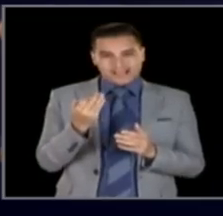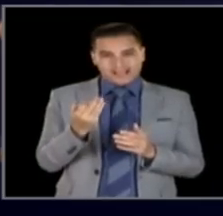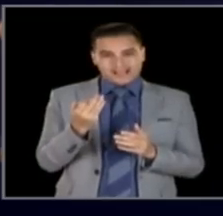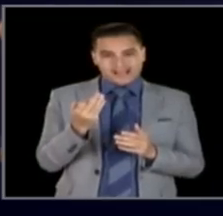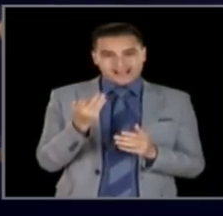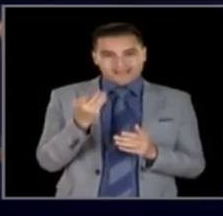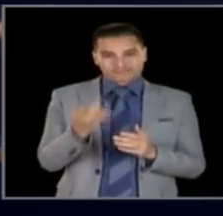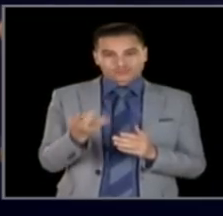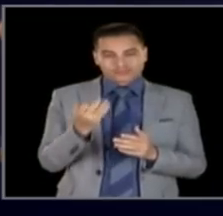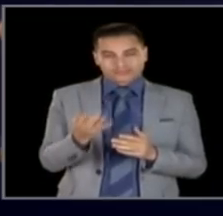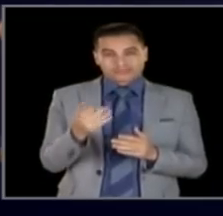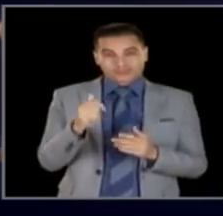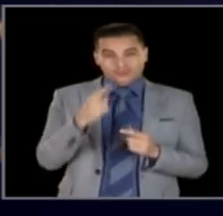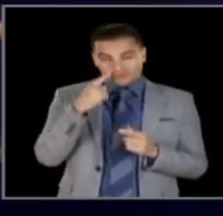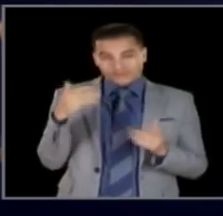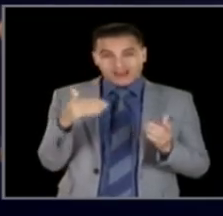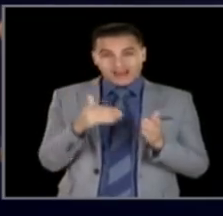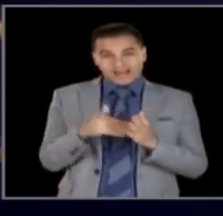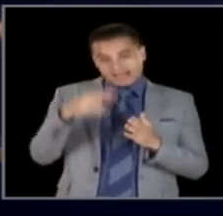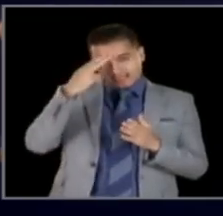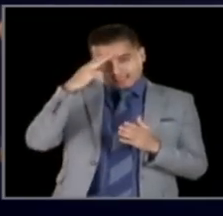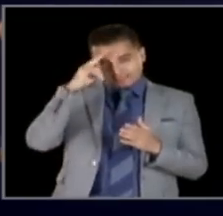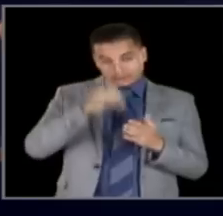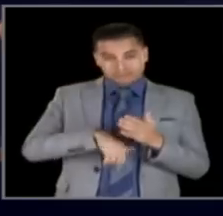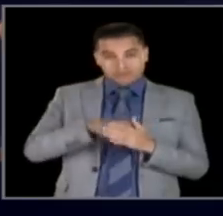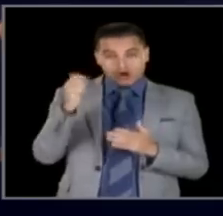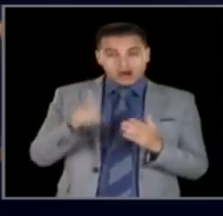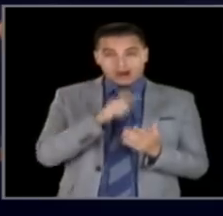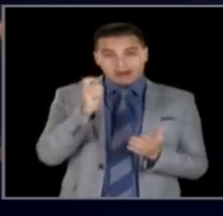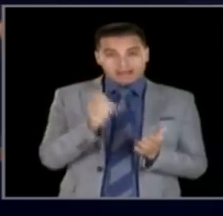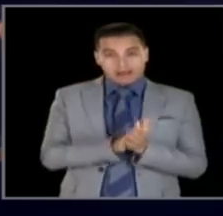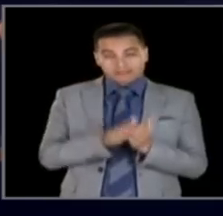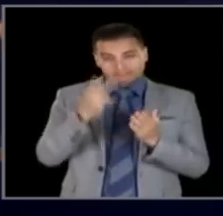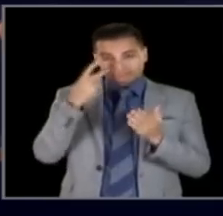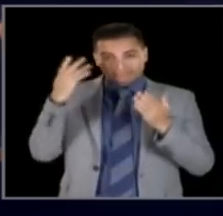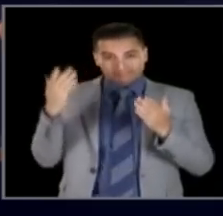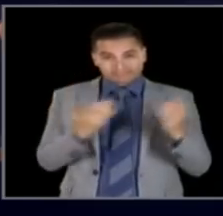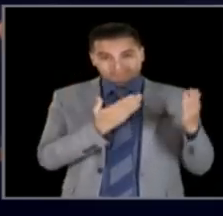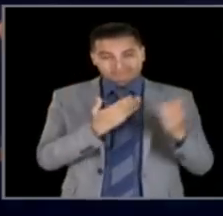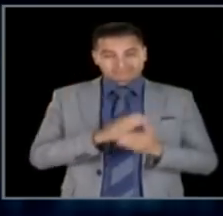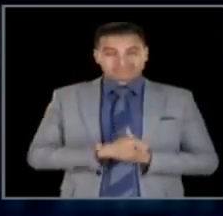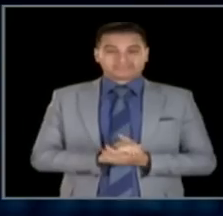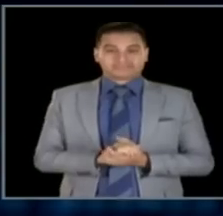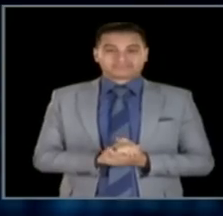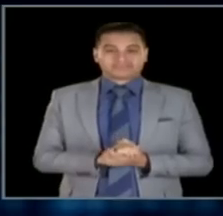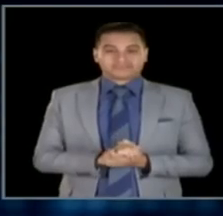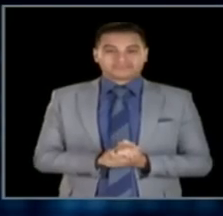مع آخر فقرة واللي هتحدد مين اللي هيكسب الثلاث نقاط بتوع ماتش النهاردة، فقرة عجلة الحظ.